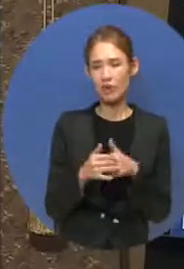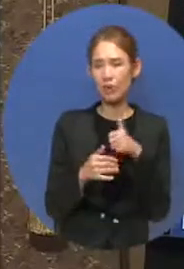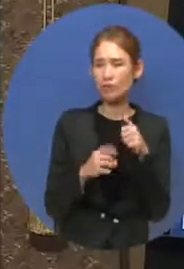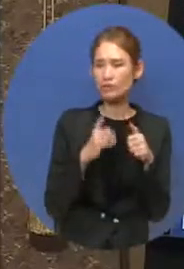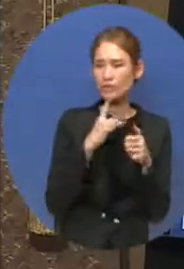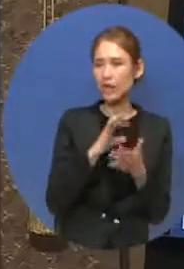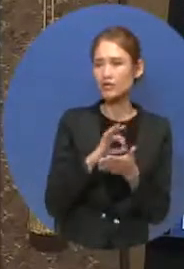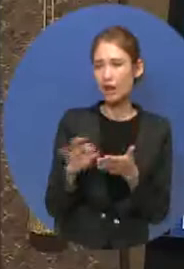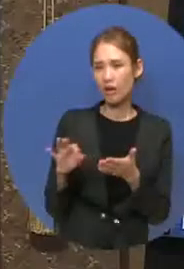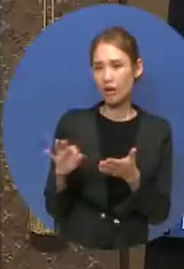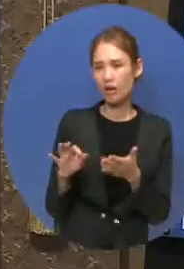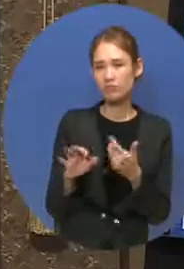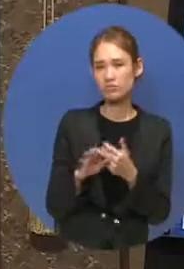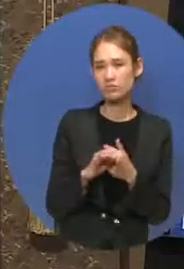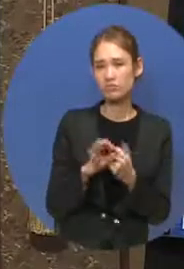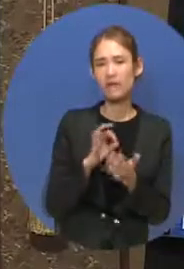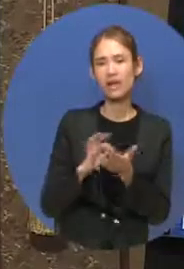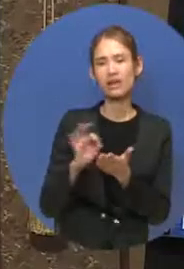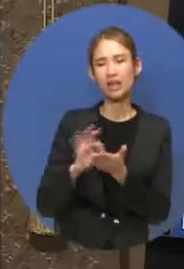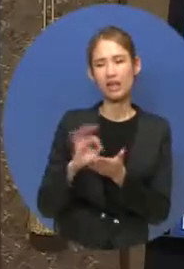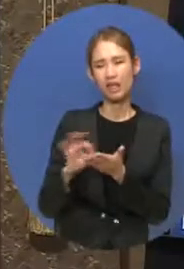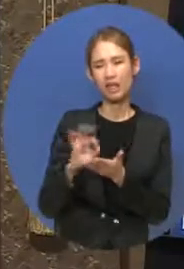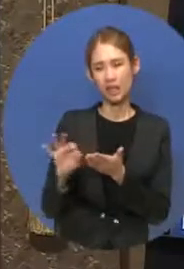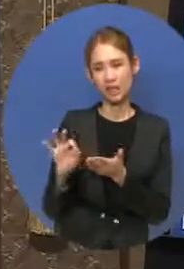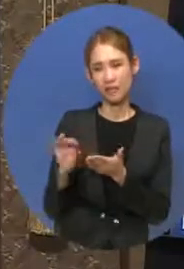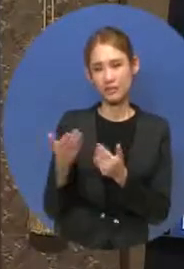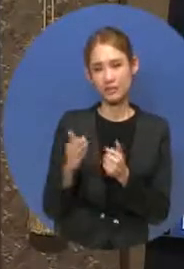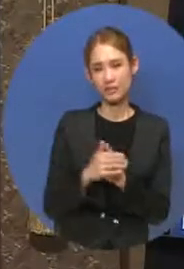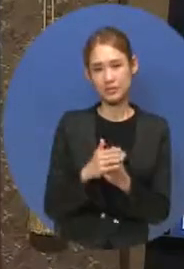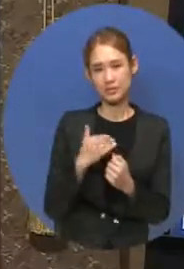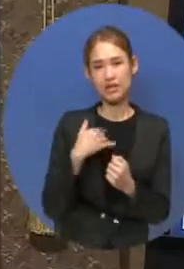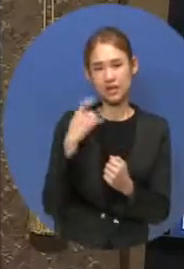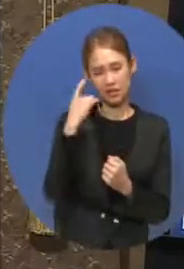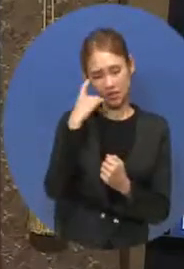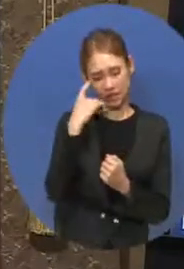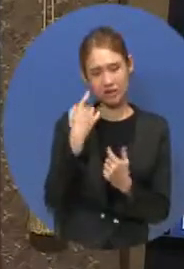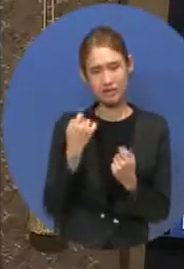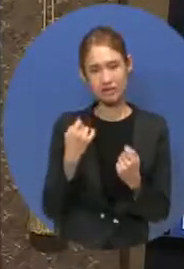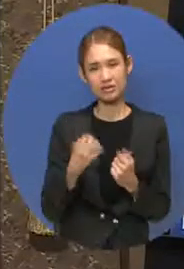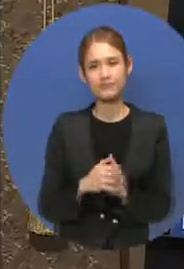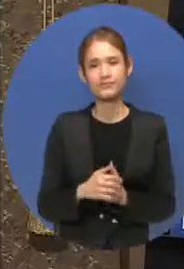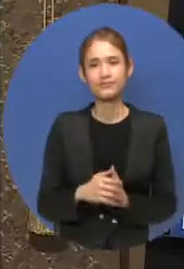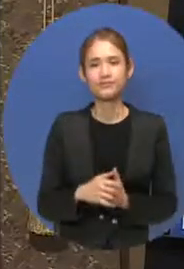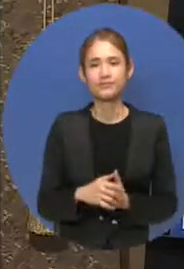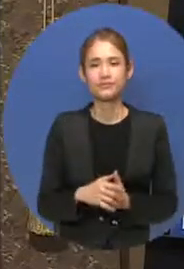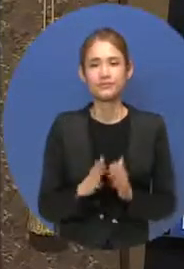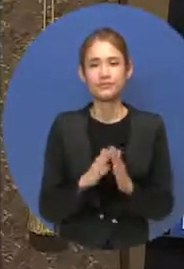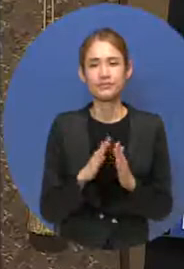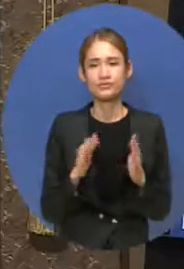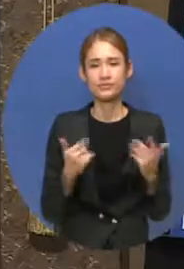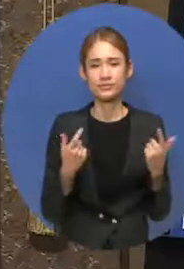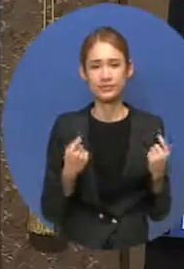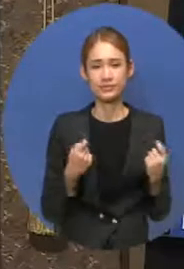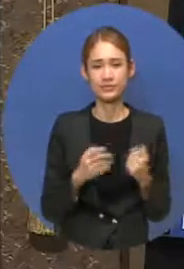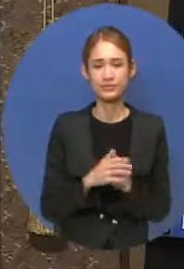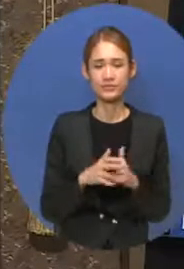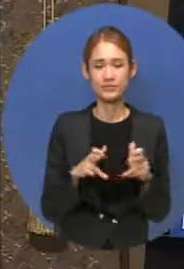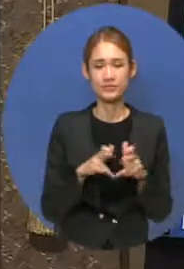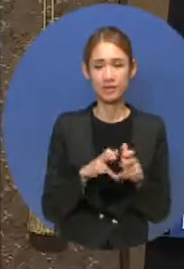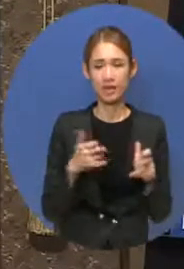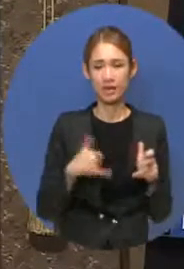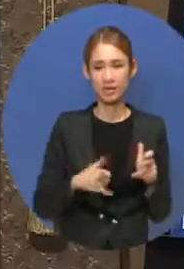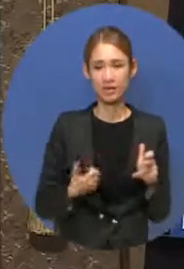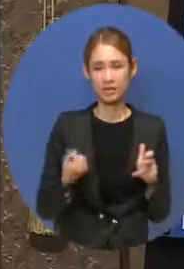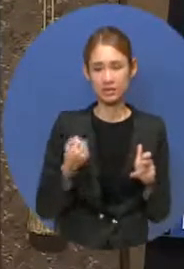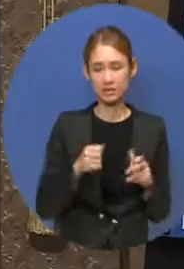사용하지 않고 있다고 한다면 그거는 사실 낭비이지만, 저는 그렇게 생각을 하고 있어서요. 가족분들도 장애